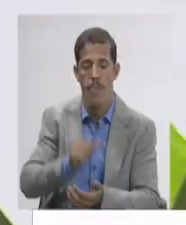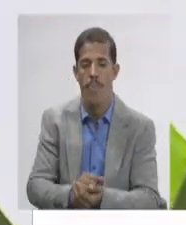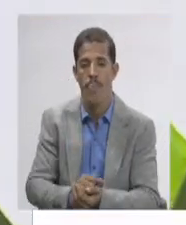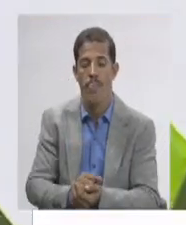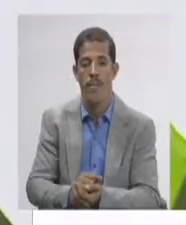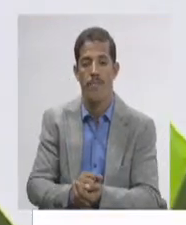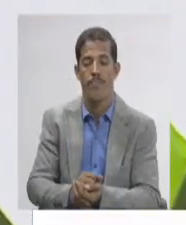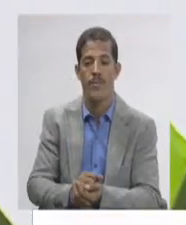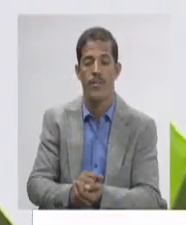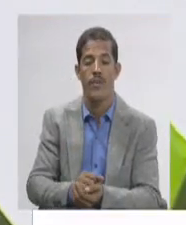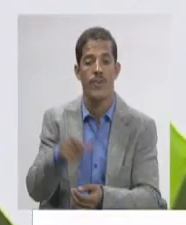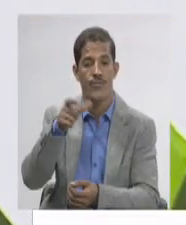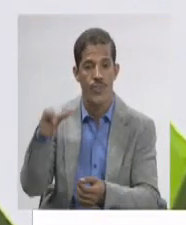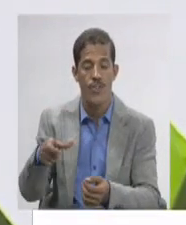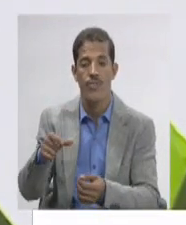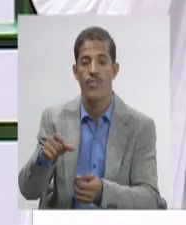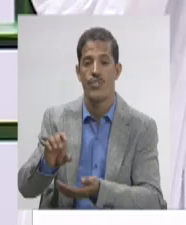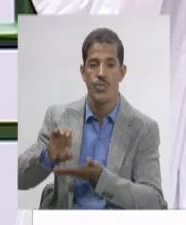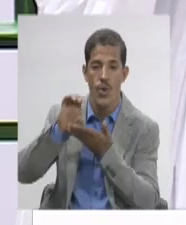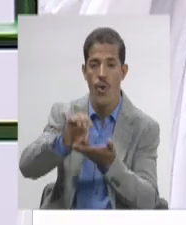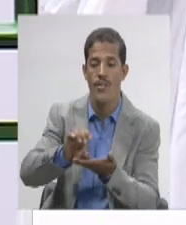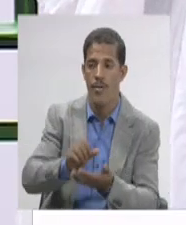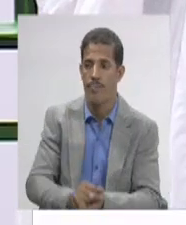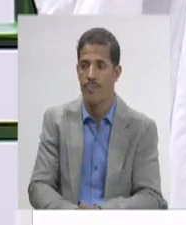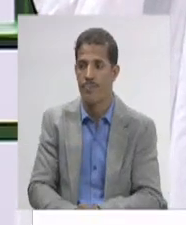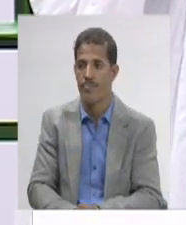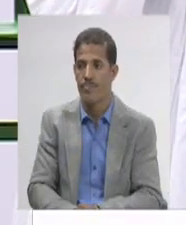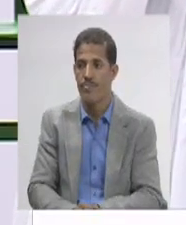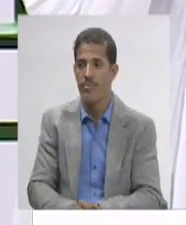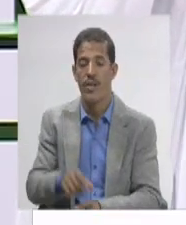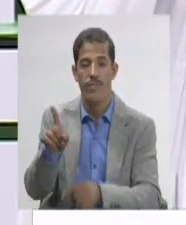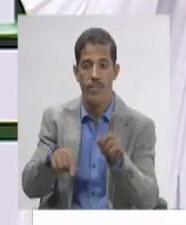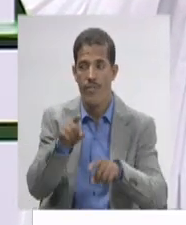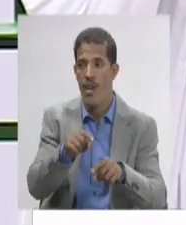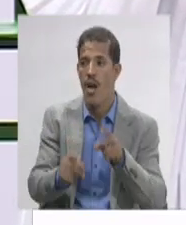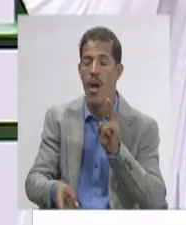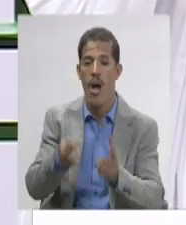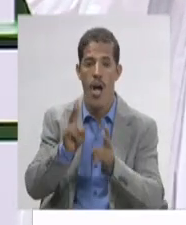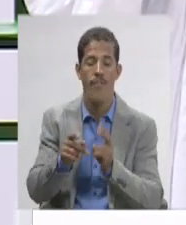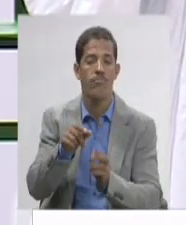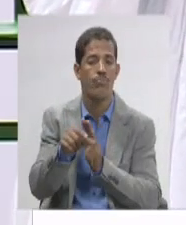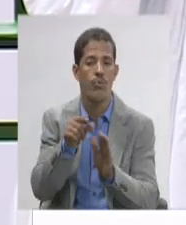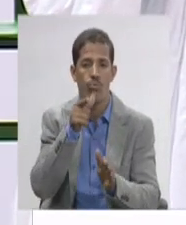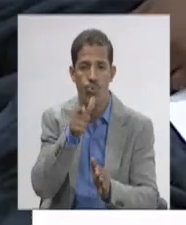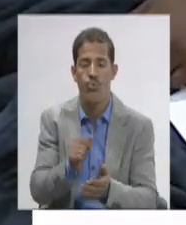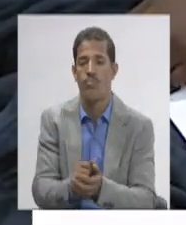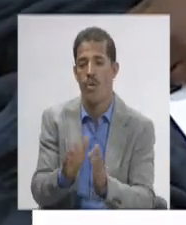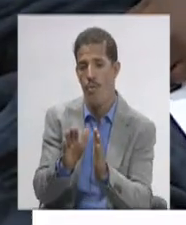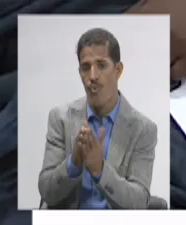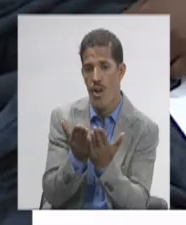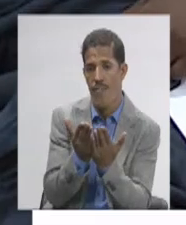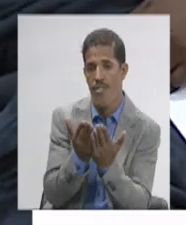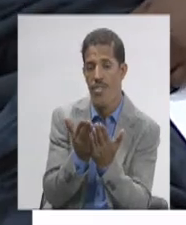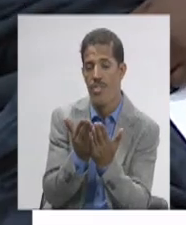فيها على جوائز قيمه وقد شهد الحفل الحديث عن مؤلف اصدرته قناه